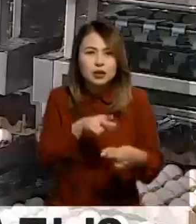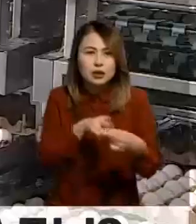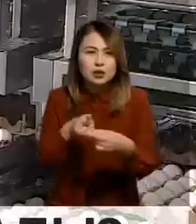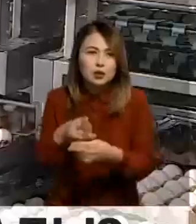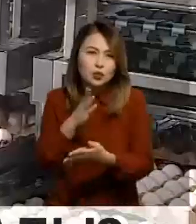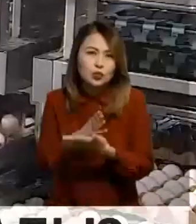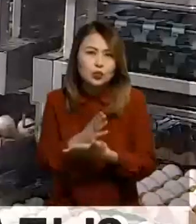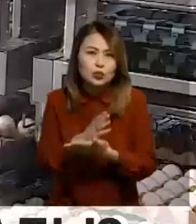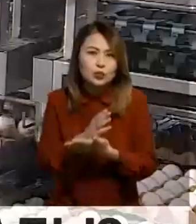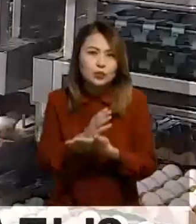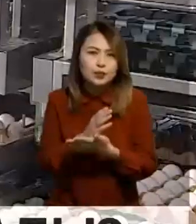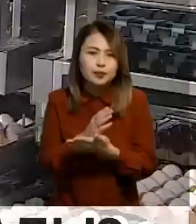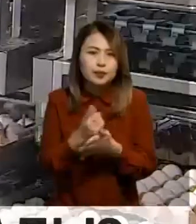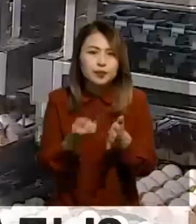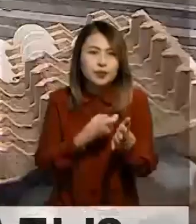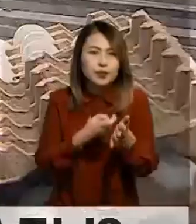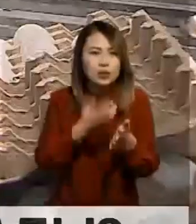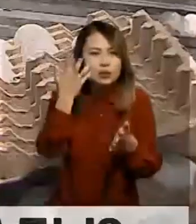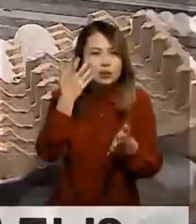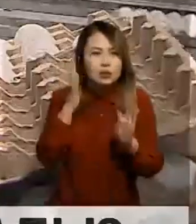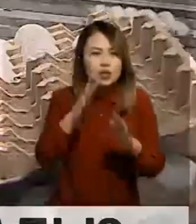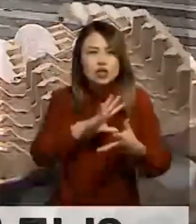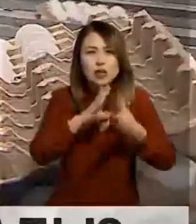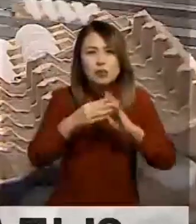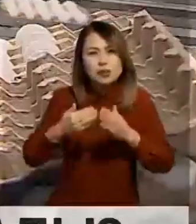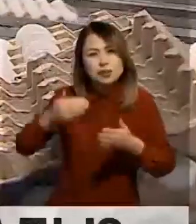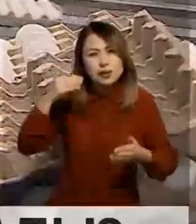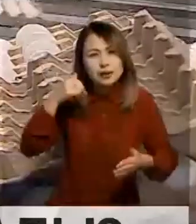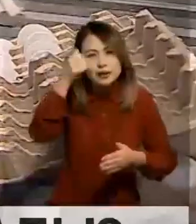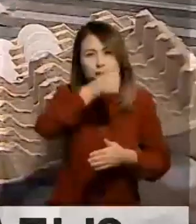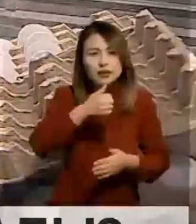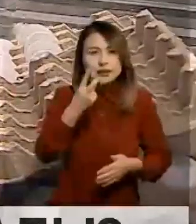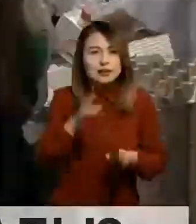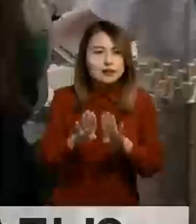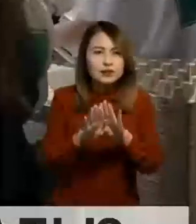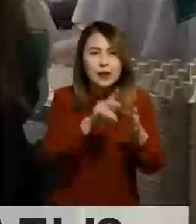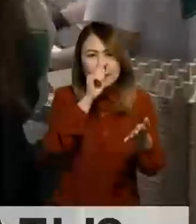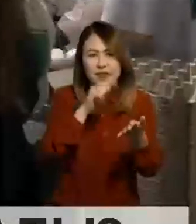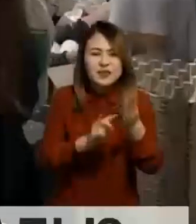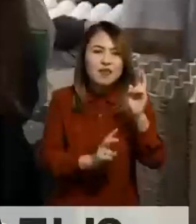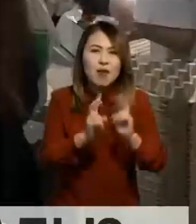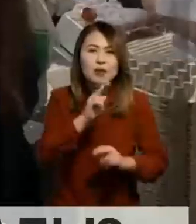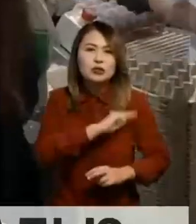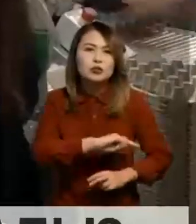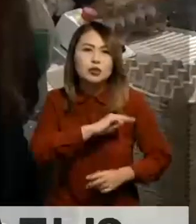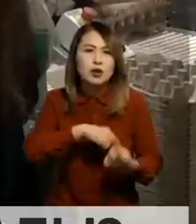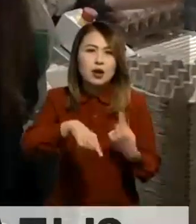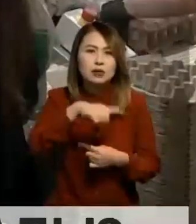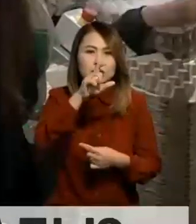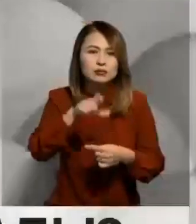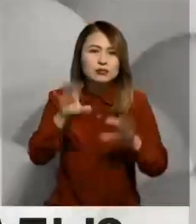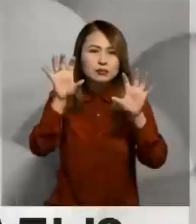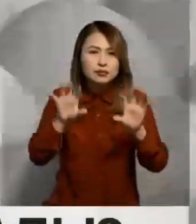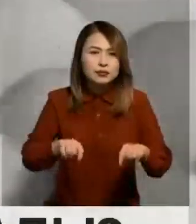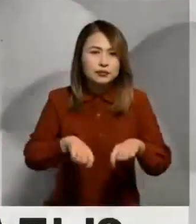қайшы әрекет еткенін тергеу барысында анықталады. Жалпы былтыр екі бірдей құс фабрикасының жұмысы кәсіпкерлік кодексін